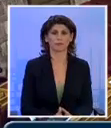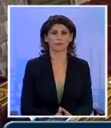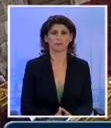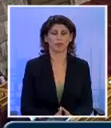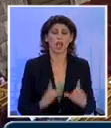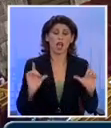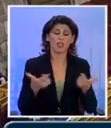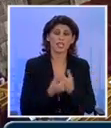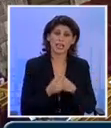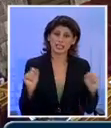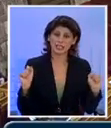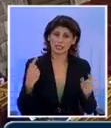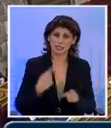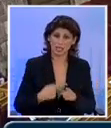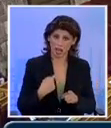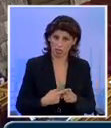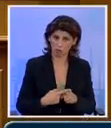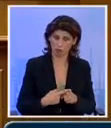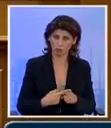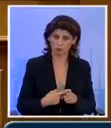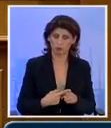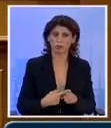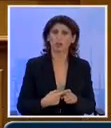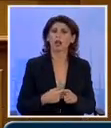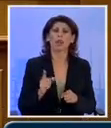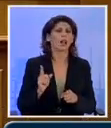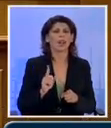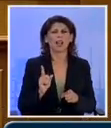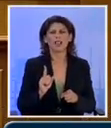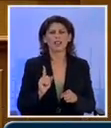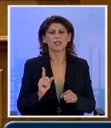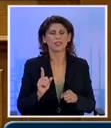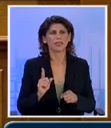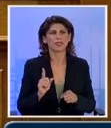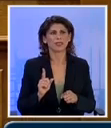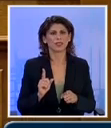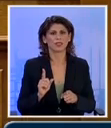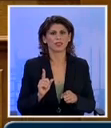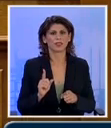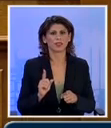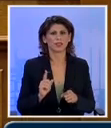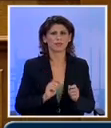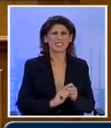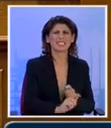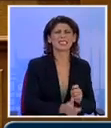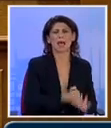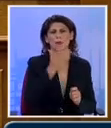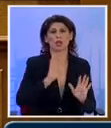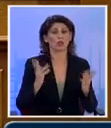εθνική ανεξαρτησία της Ελλάδας δεν υπονομεύθηκε όταν ξέσπασε η οικονομική